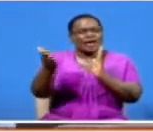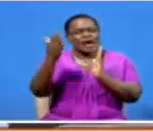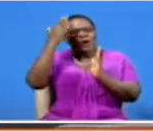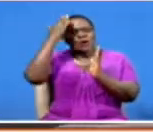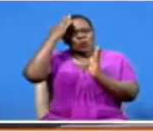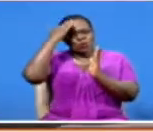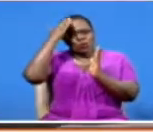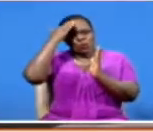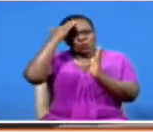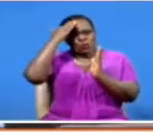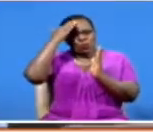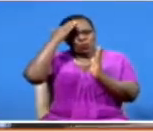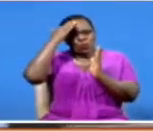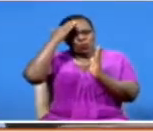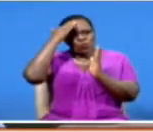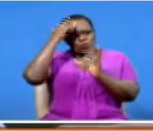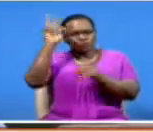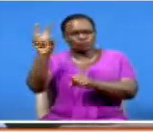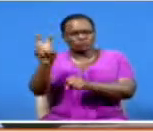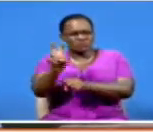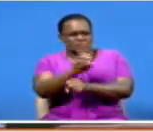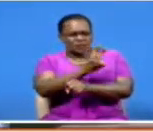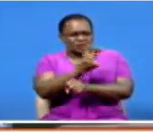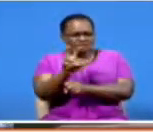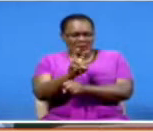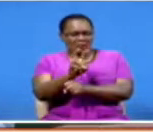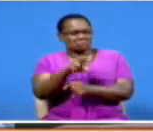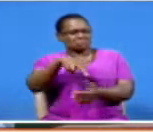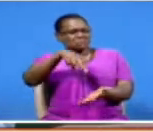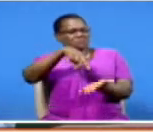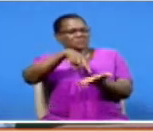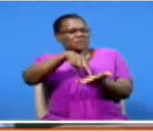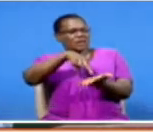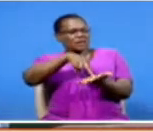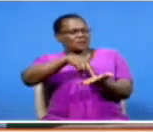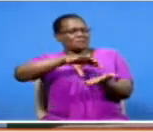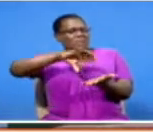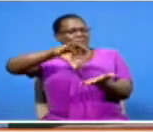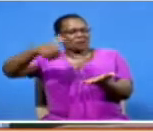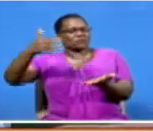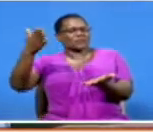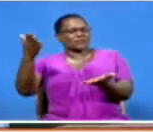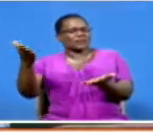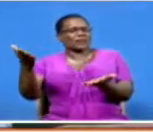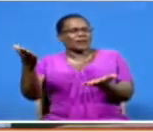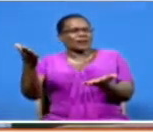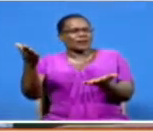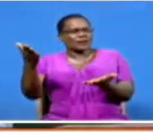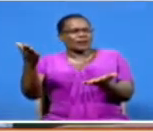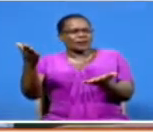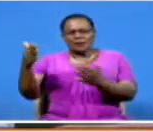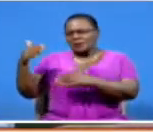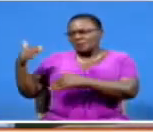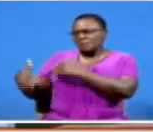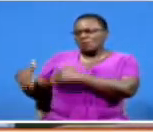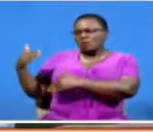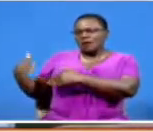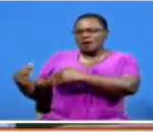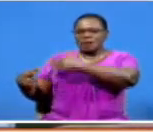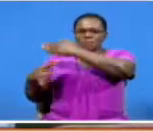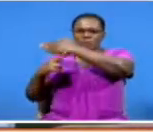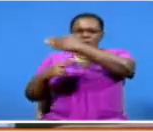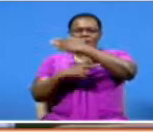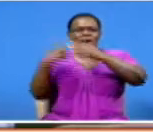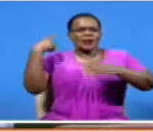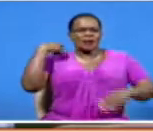wanajua mambo ya survey, tukasimama kwa ile border pillar